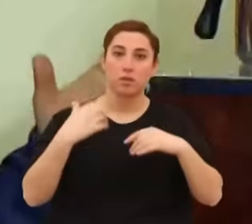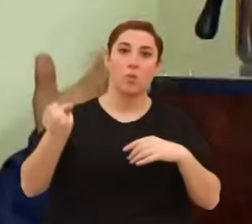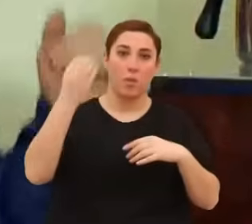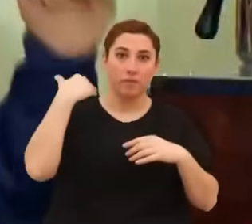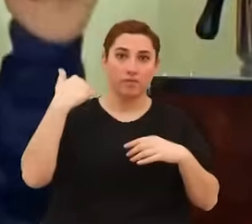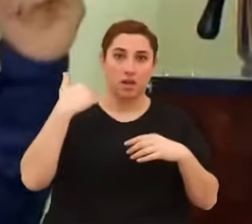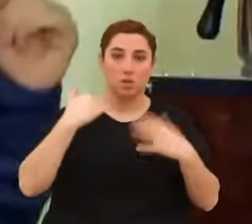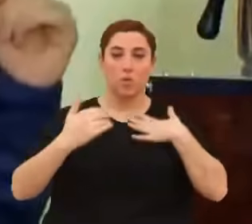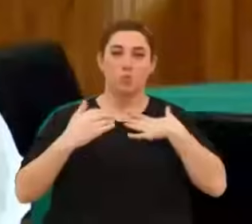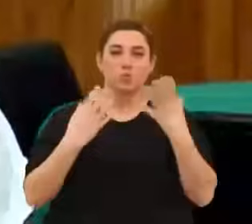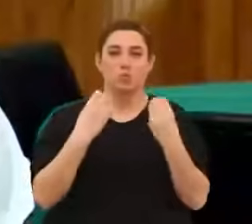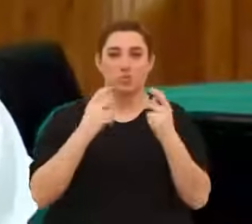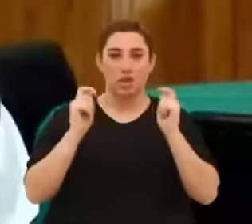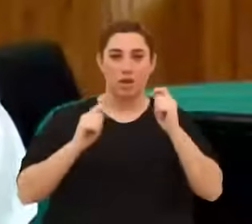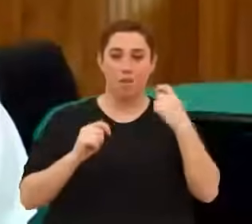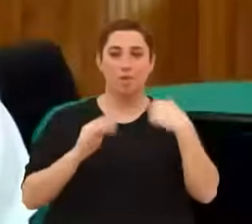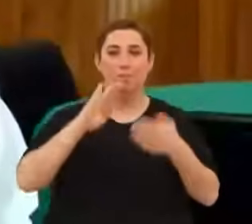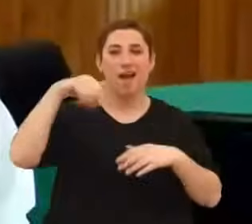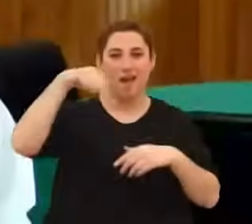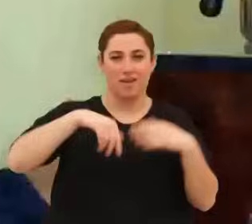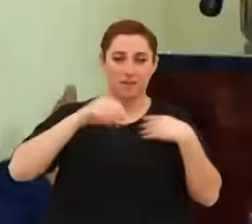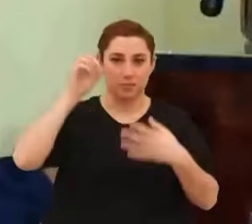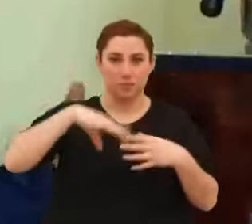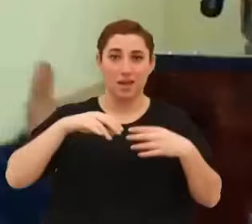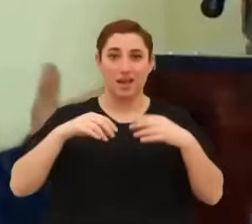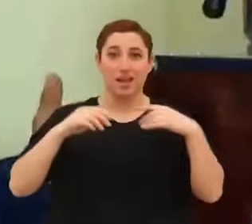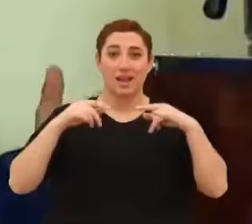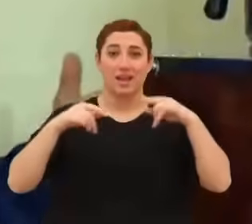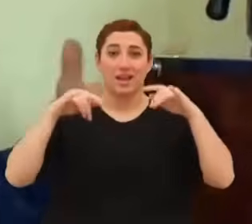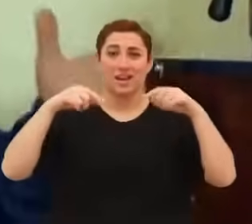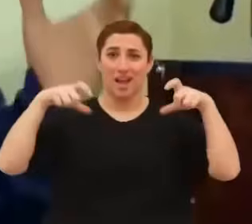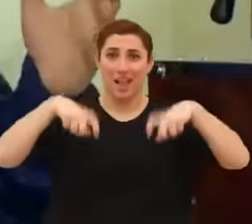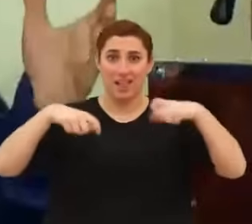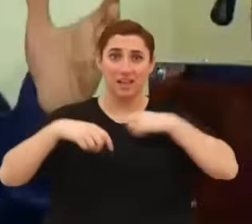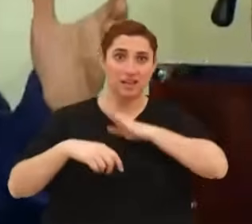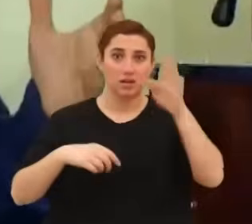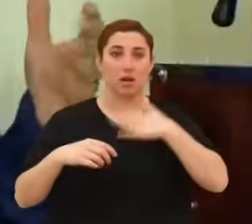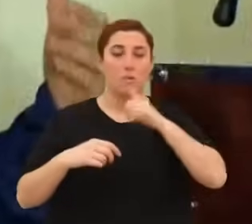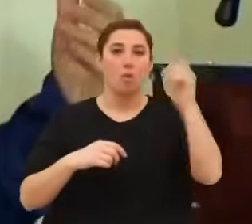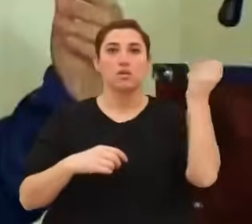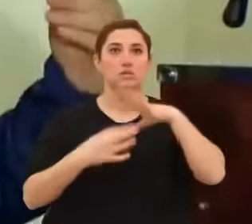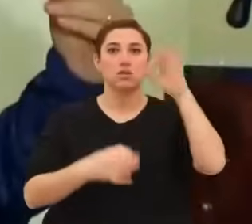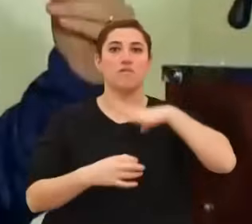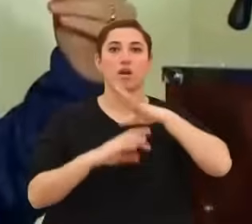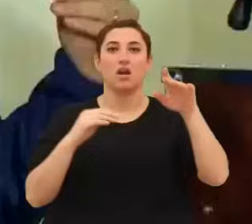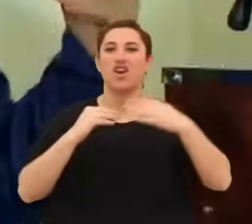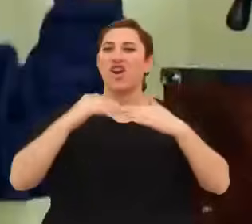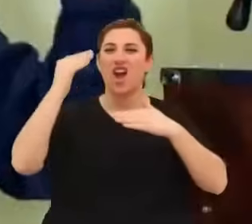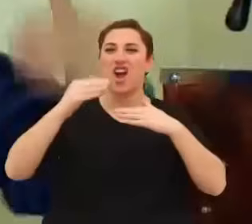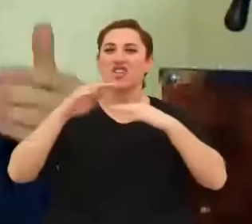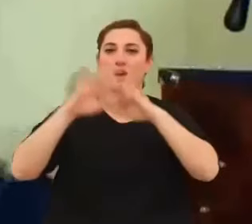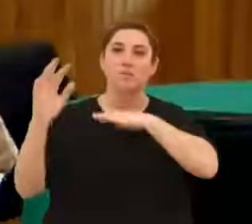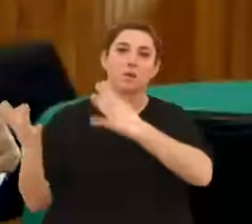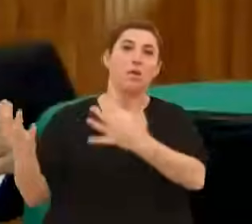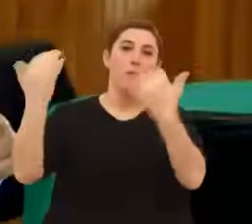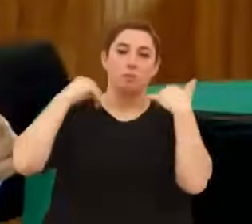bana. Göğüste yumuşattım, lap indirdim ayağıma. Döndüm kaleye doğru bir baktım. Karşımda 10 kişi var. Karşı takımın hepsi